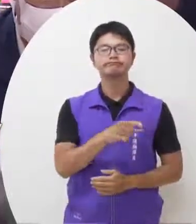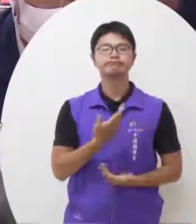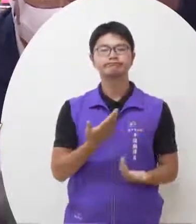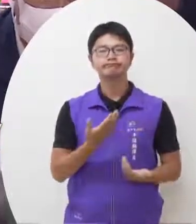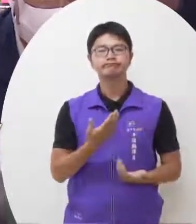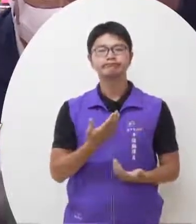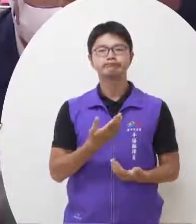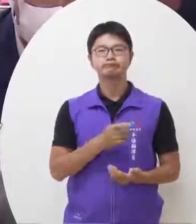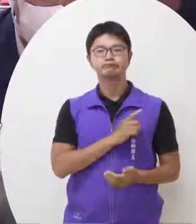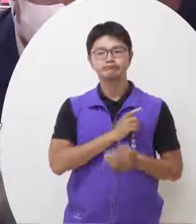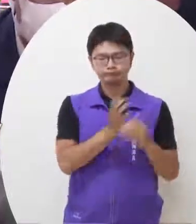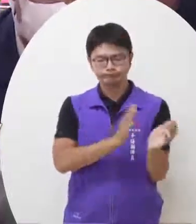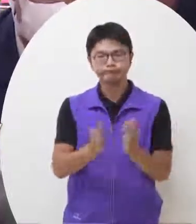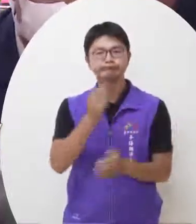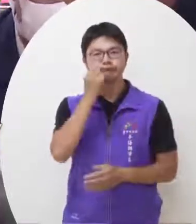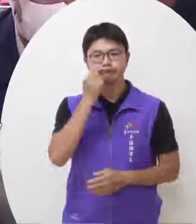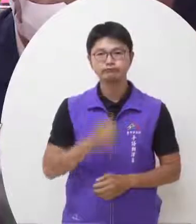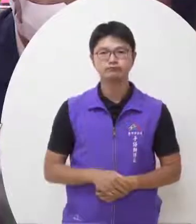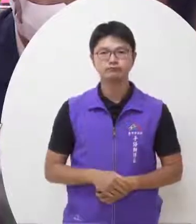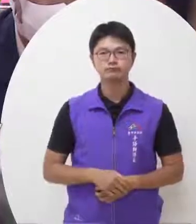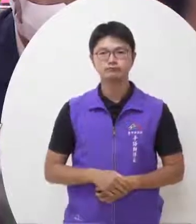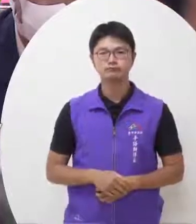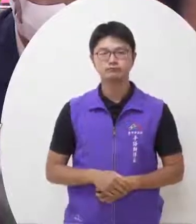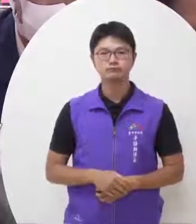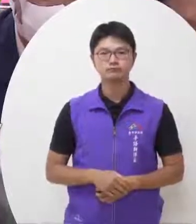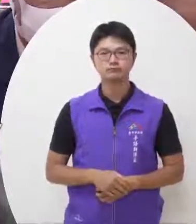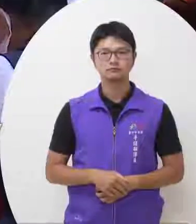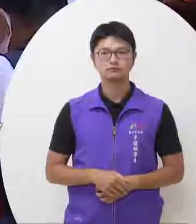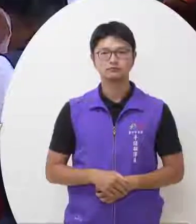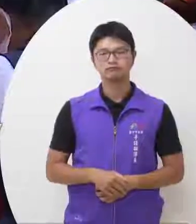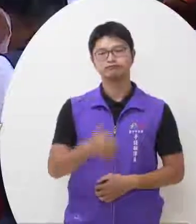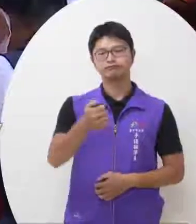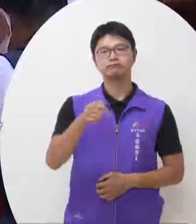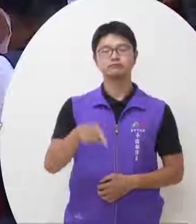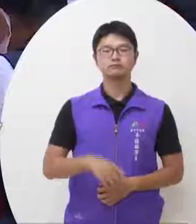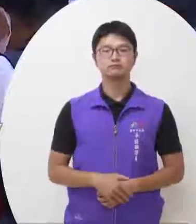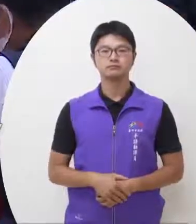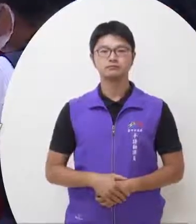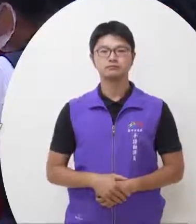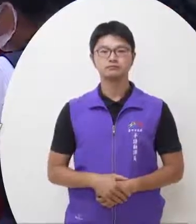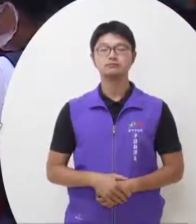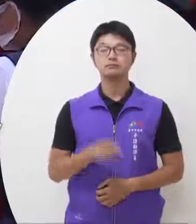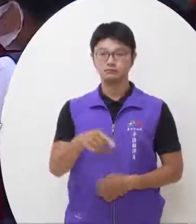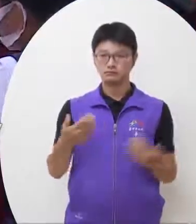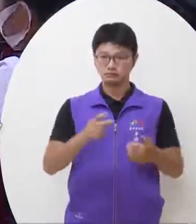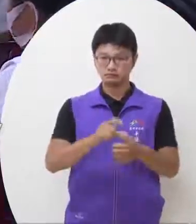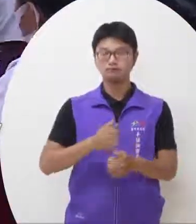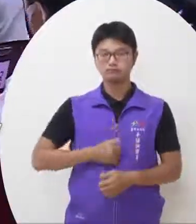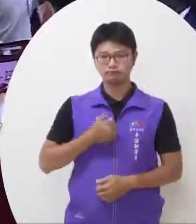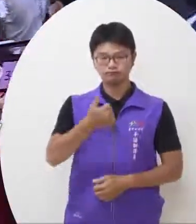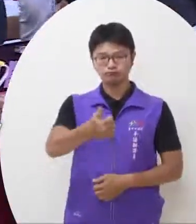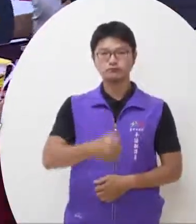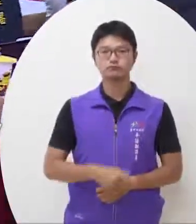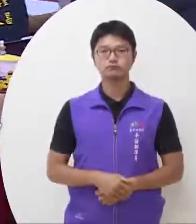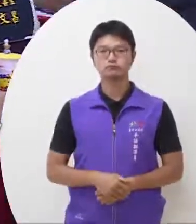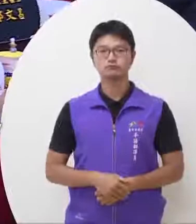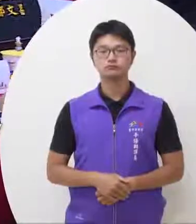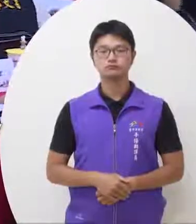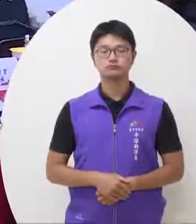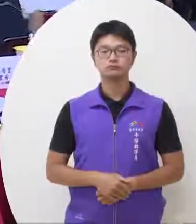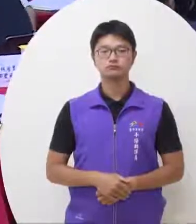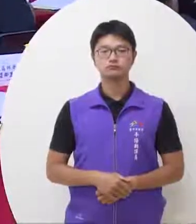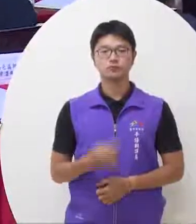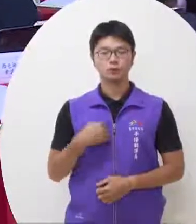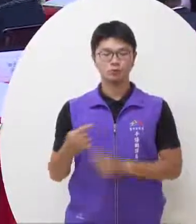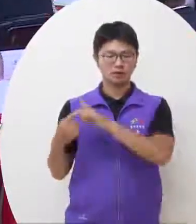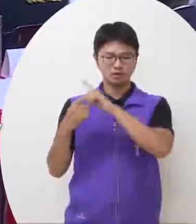重视这个工作。好，感谢市长蔡市，谢谢。 好，真好问题哈，因为我们就是开到地方来开市政